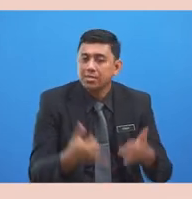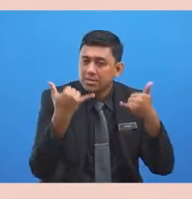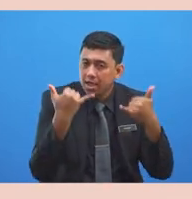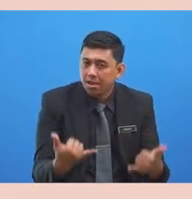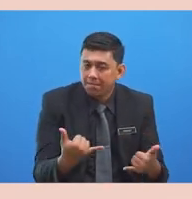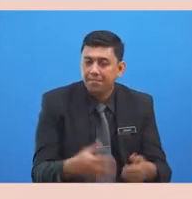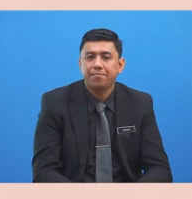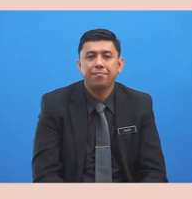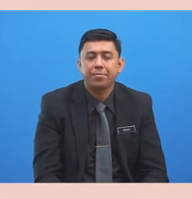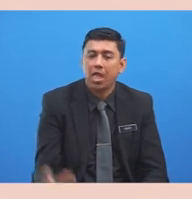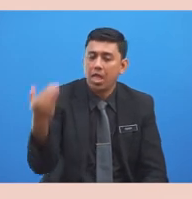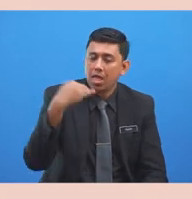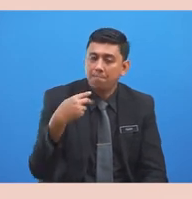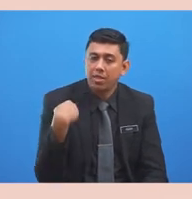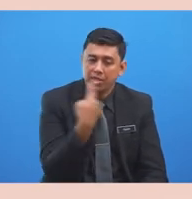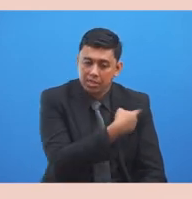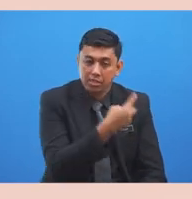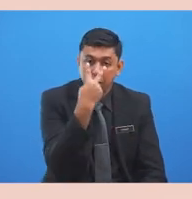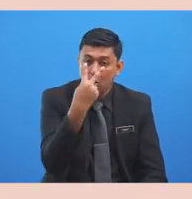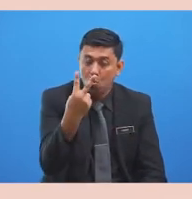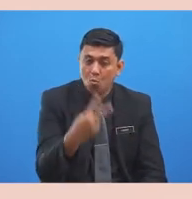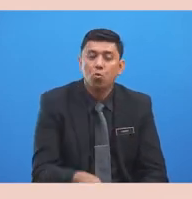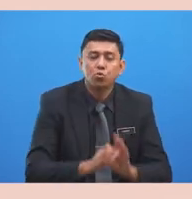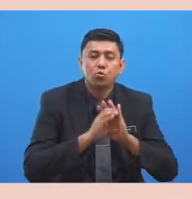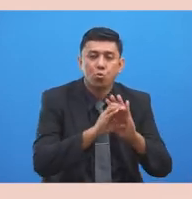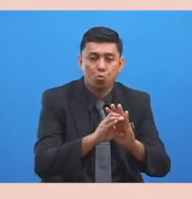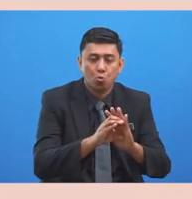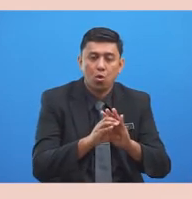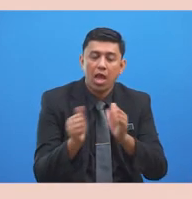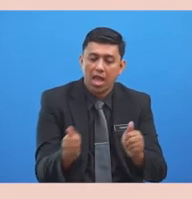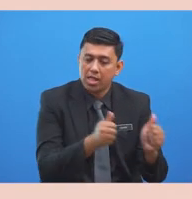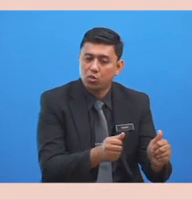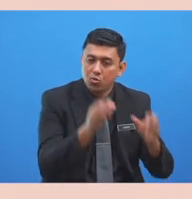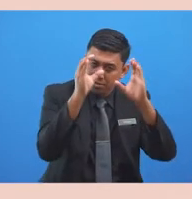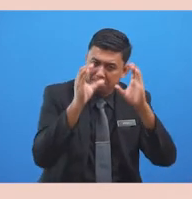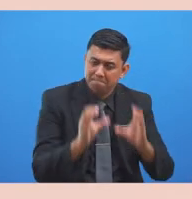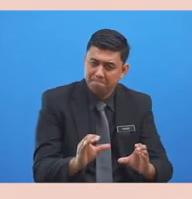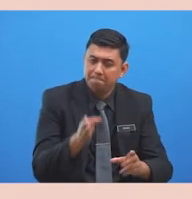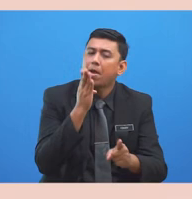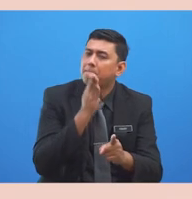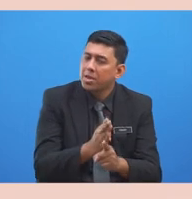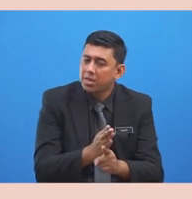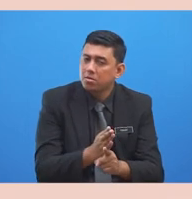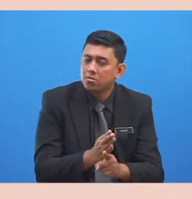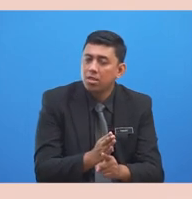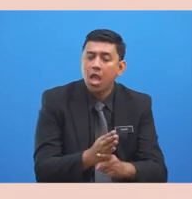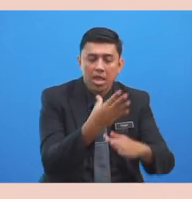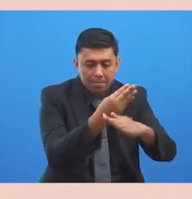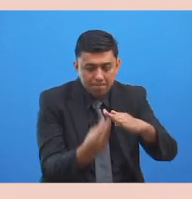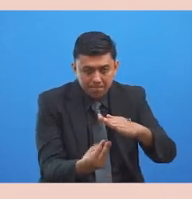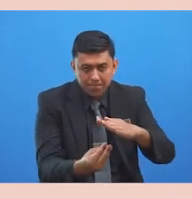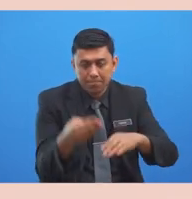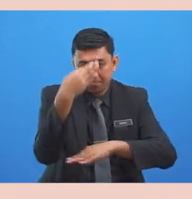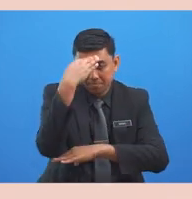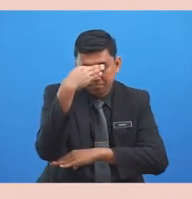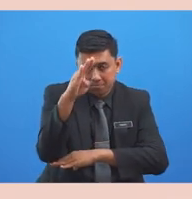Sekarang, mari kita lihat contoh atau cara yang membenarkan input